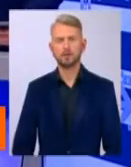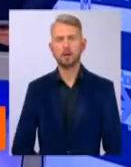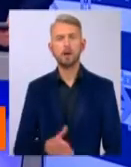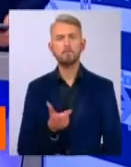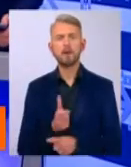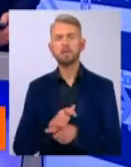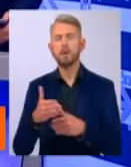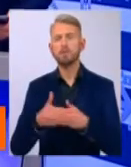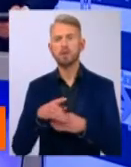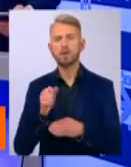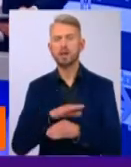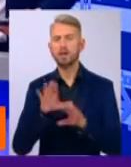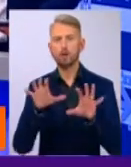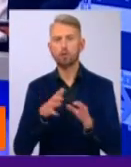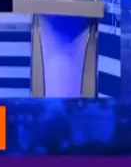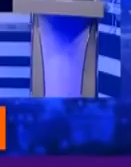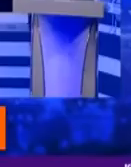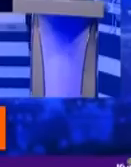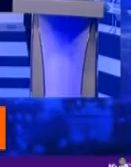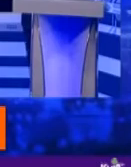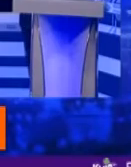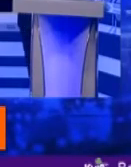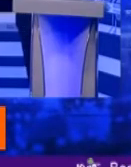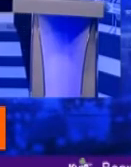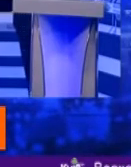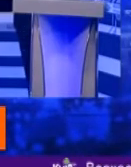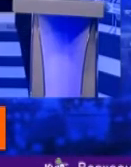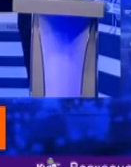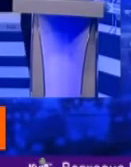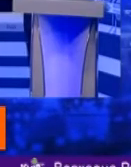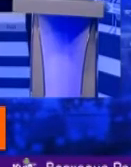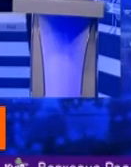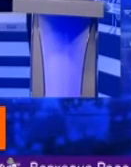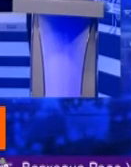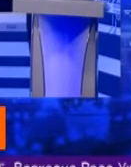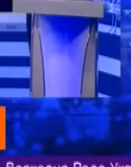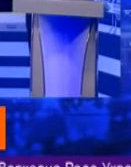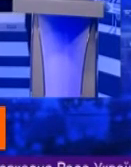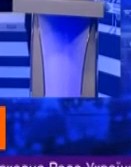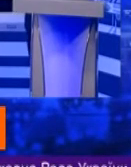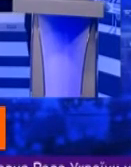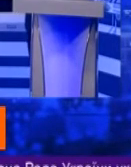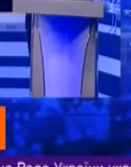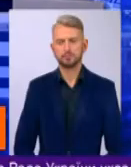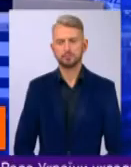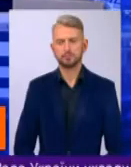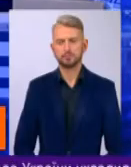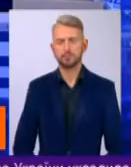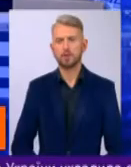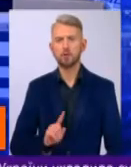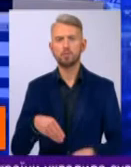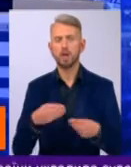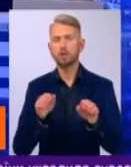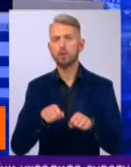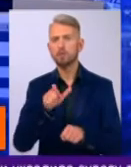Максимальне покарання за незаконне володіння зброєю – позбавлення волі від 3 до 7 років. Аби дати можливість людям